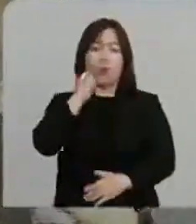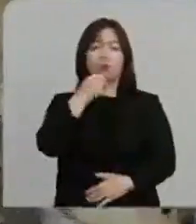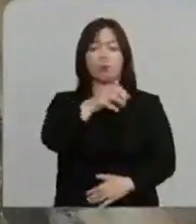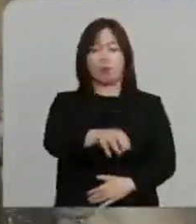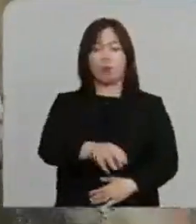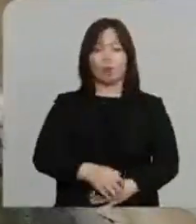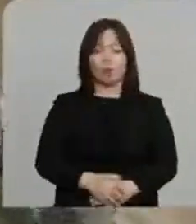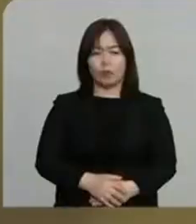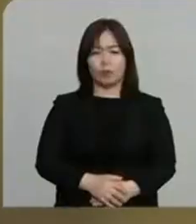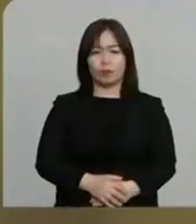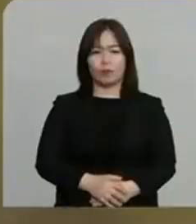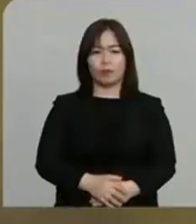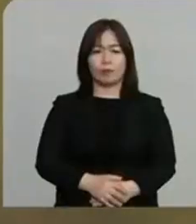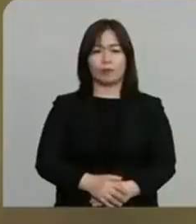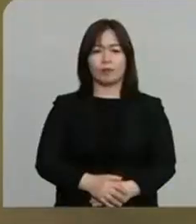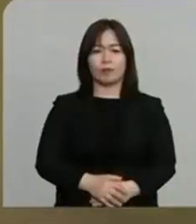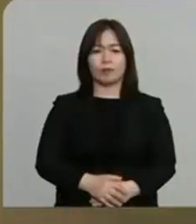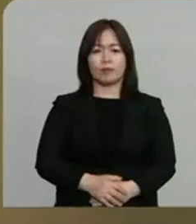사찰입니다.